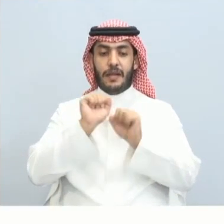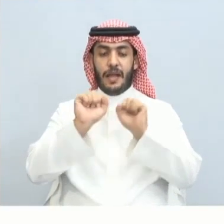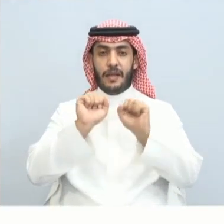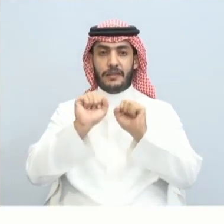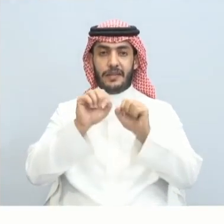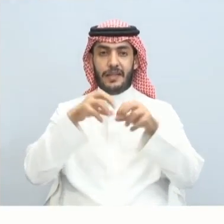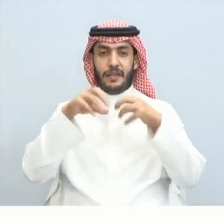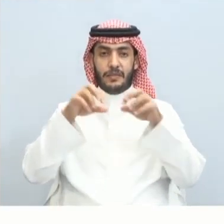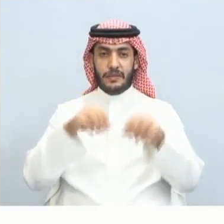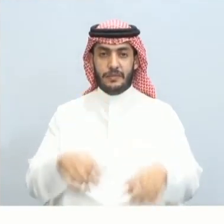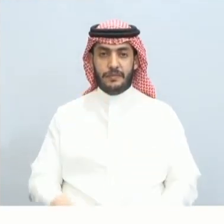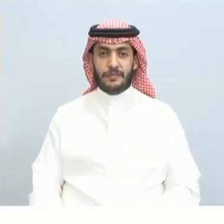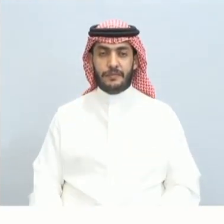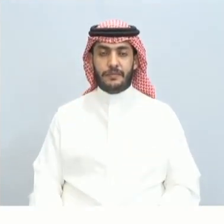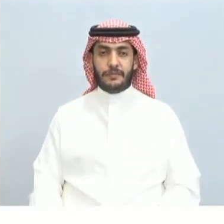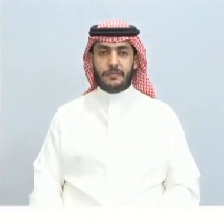خاصيه التوزيع